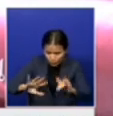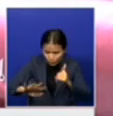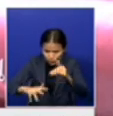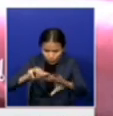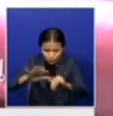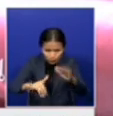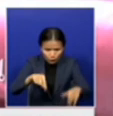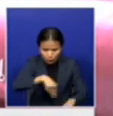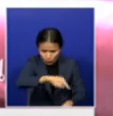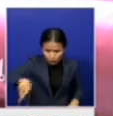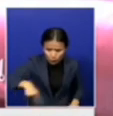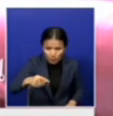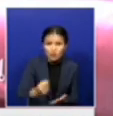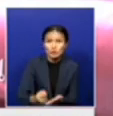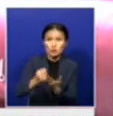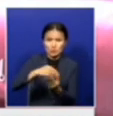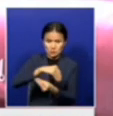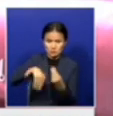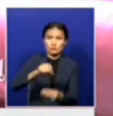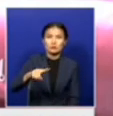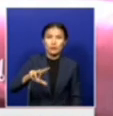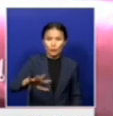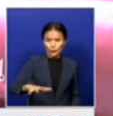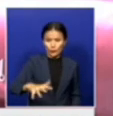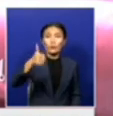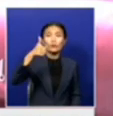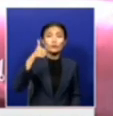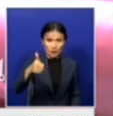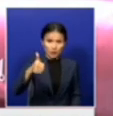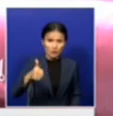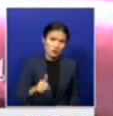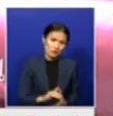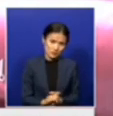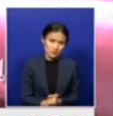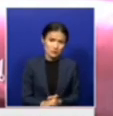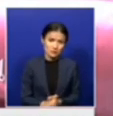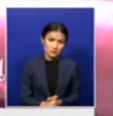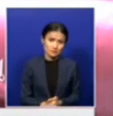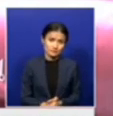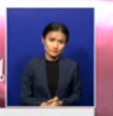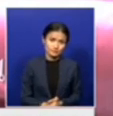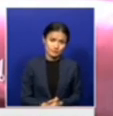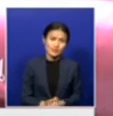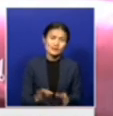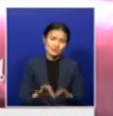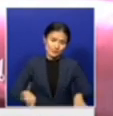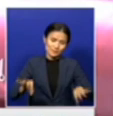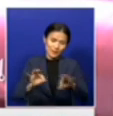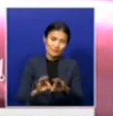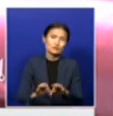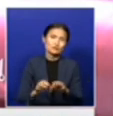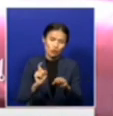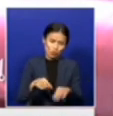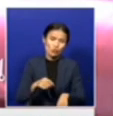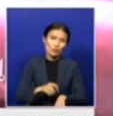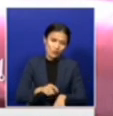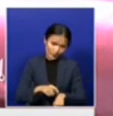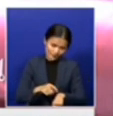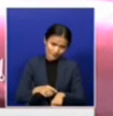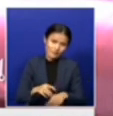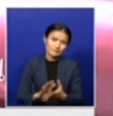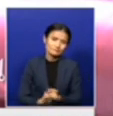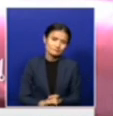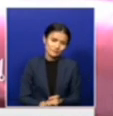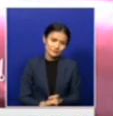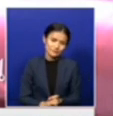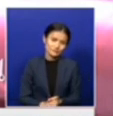ที่มันดับตัวอื่นๆเนี่ยให้มันติดขึ้นมาใหม่ซึ่งแน่นอนครับมันต้องอาศัยเวลาแล้วก็การเตรียมพร้อมซึ่งการ